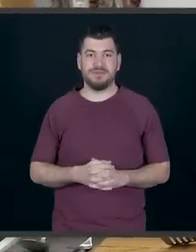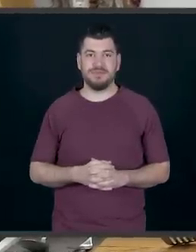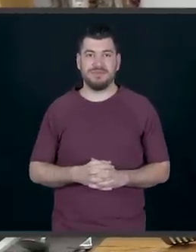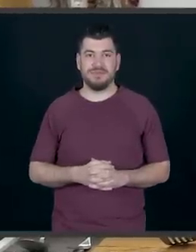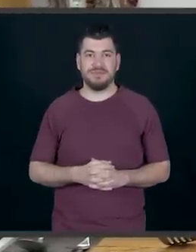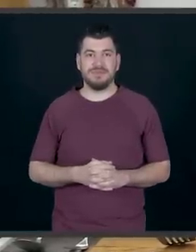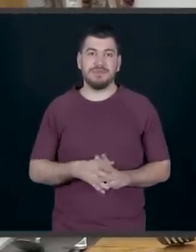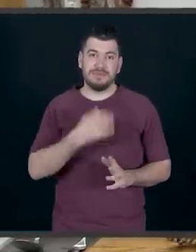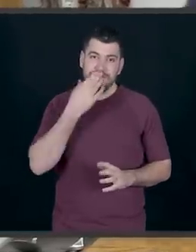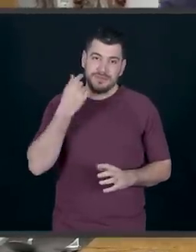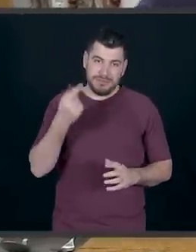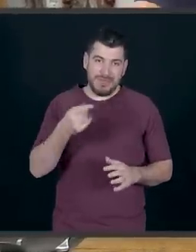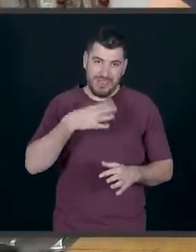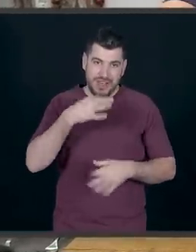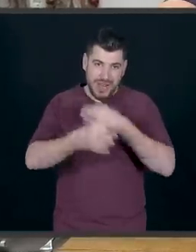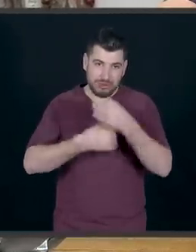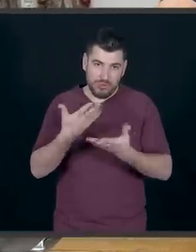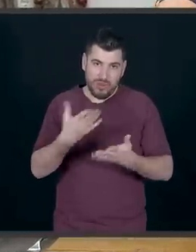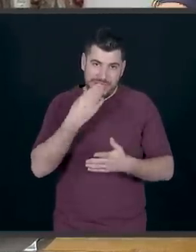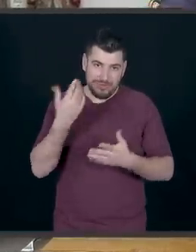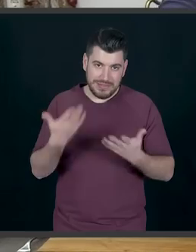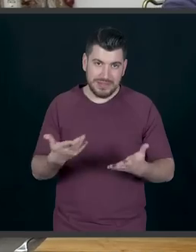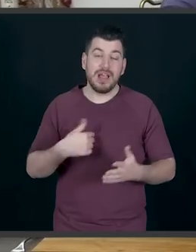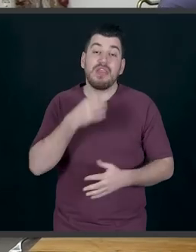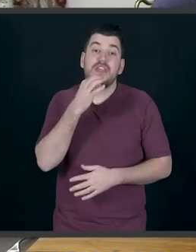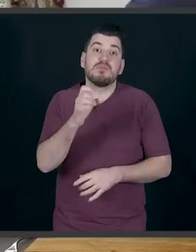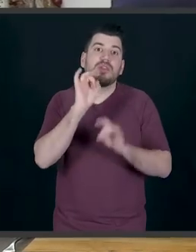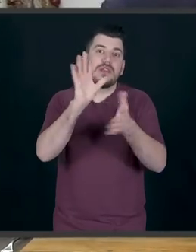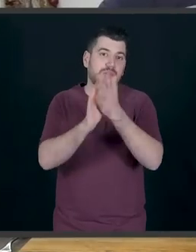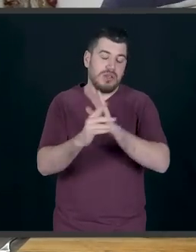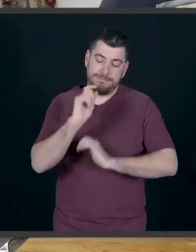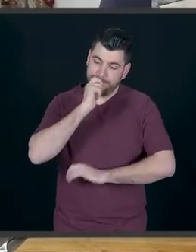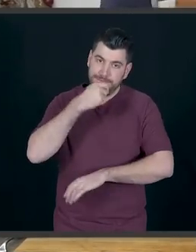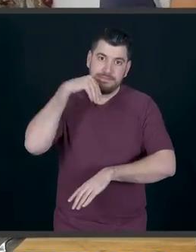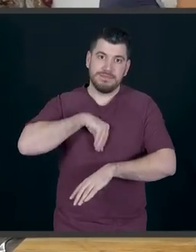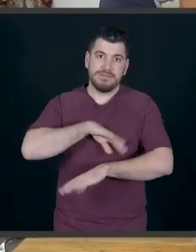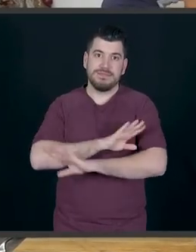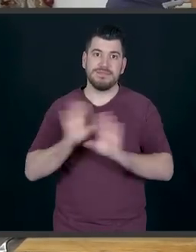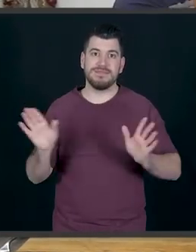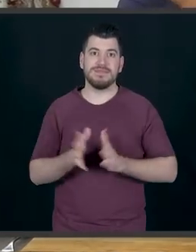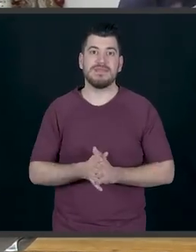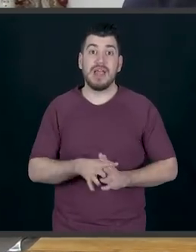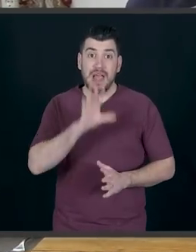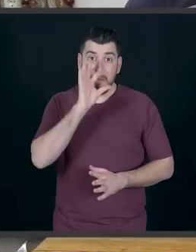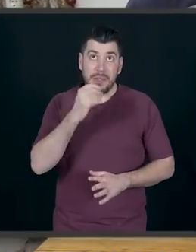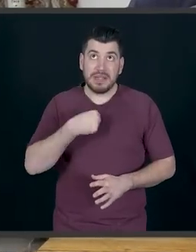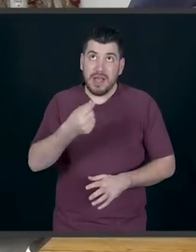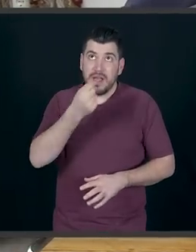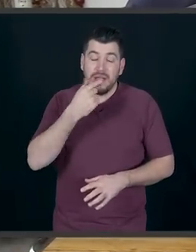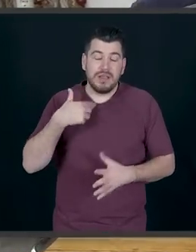Τέλεια, να σας πω τη γεύση. Δεν σας κάνω τη χάρη. Δεν σας πω τίποτα. Απλά λιώνει μέσα στο στόμα